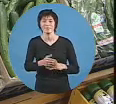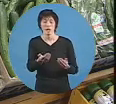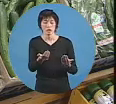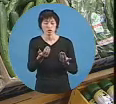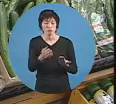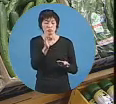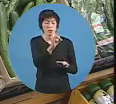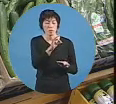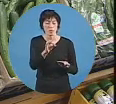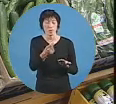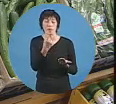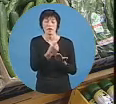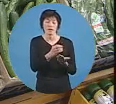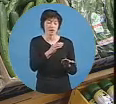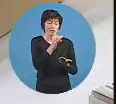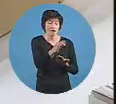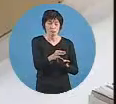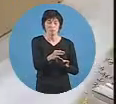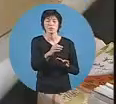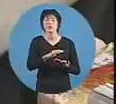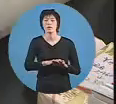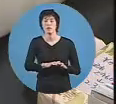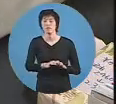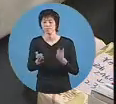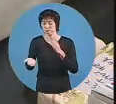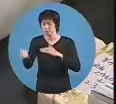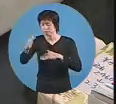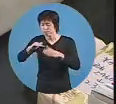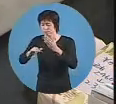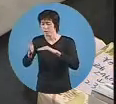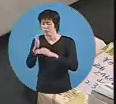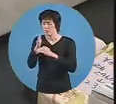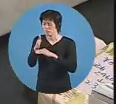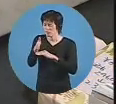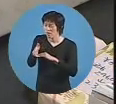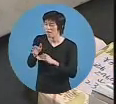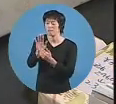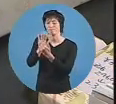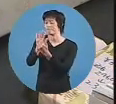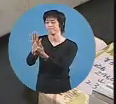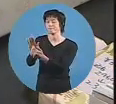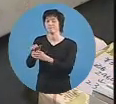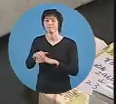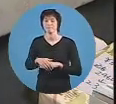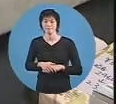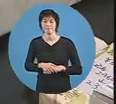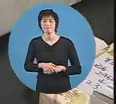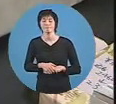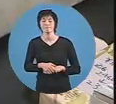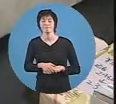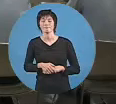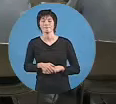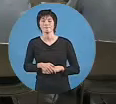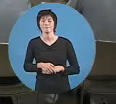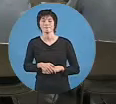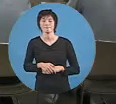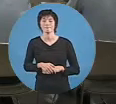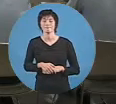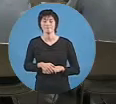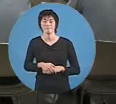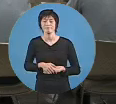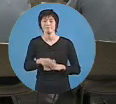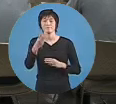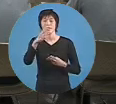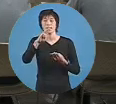バラ売りの商品を買ったり過剰な包装を断るなど、なるべくゴミを出さない行為です。三